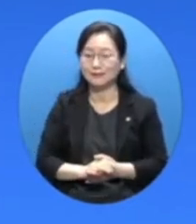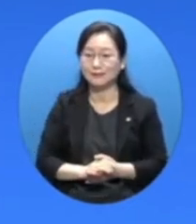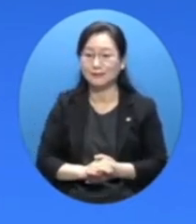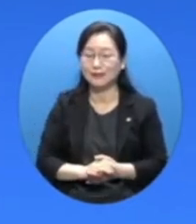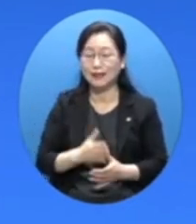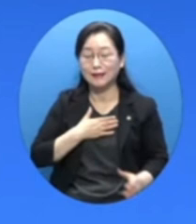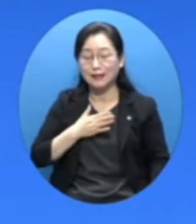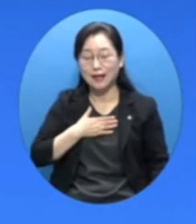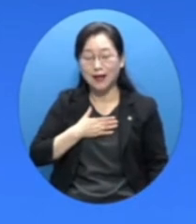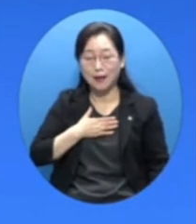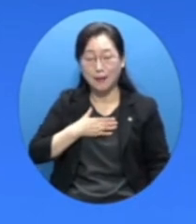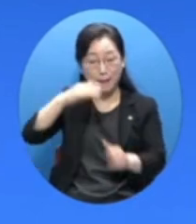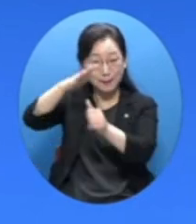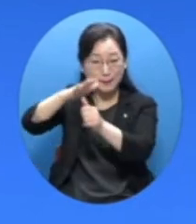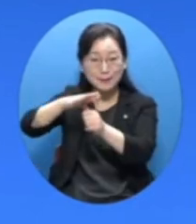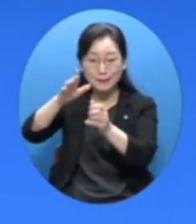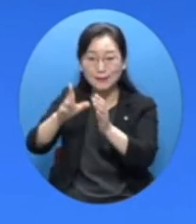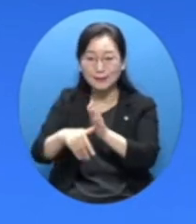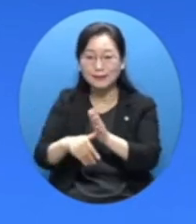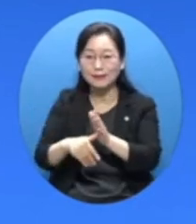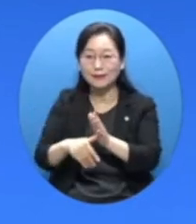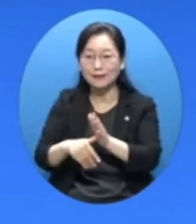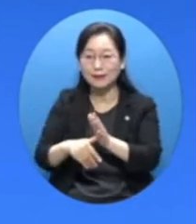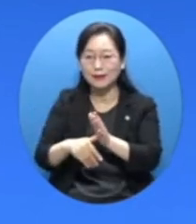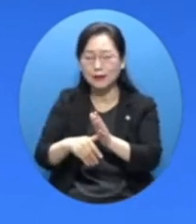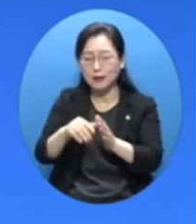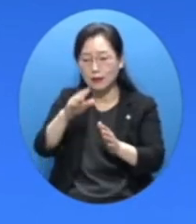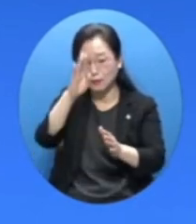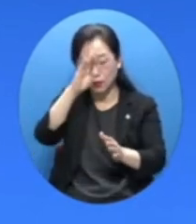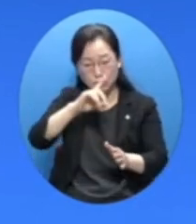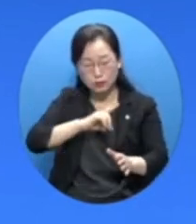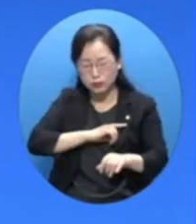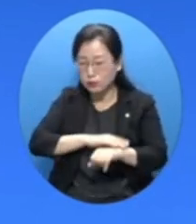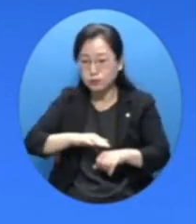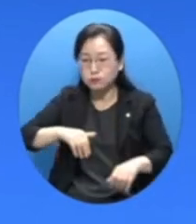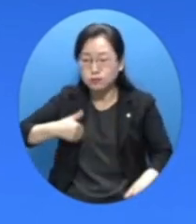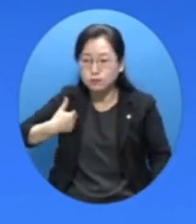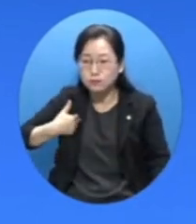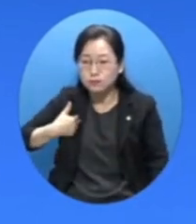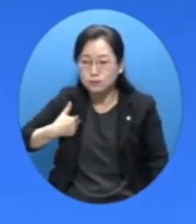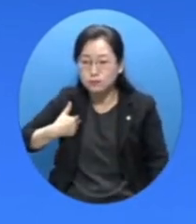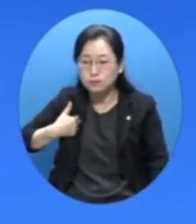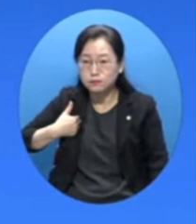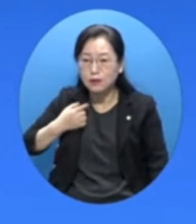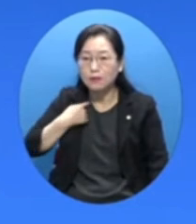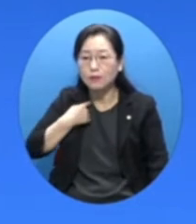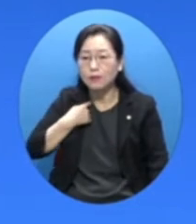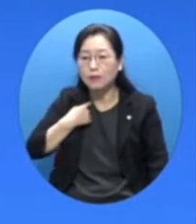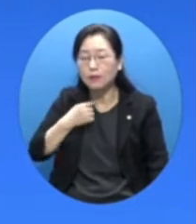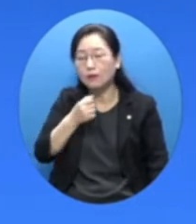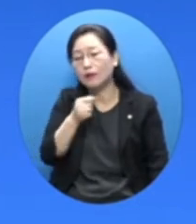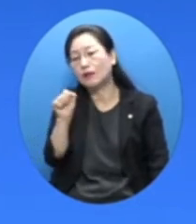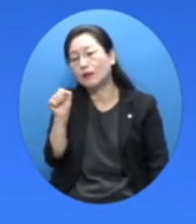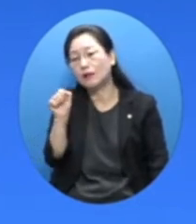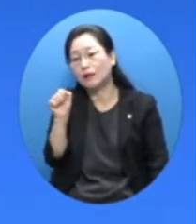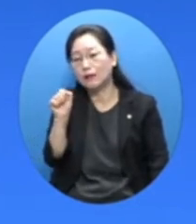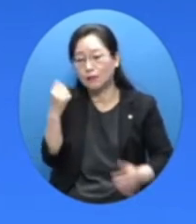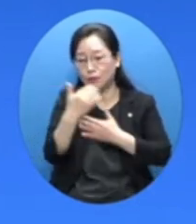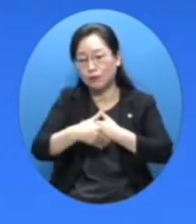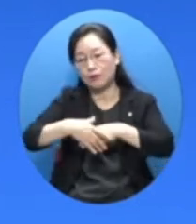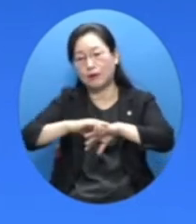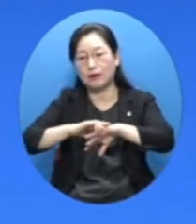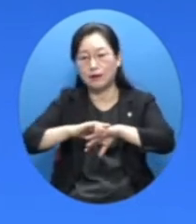제가 어릴 때 병명을 알지 못한 병이 걸려 가지고 목이 돌아가고 몸이 비틀어져서